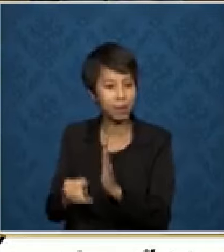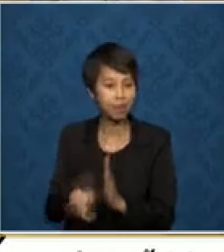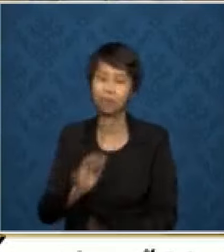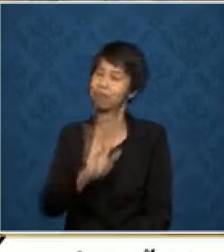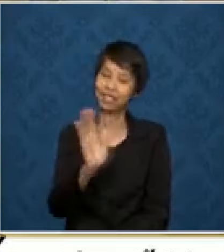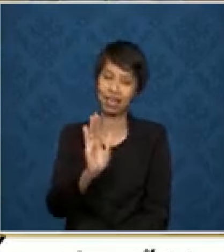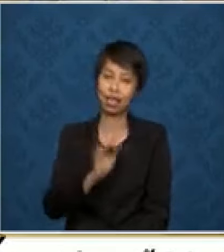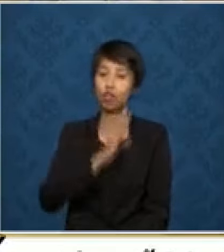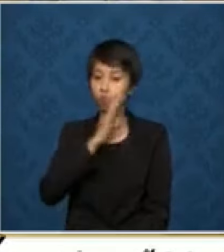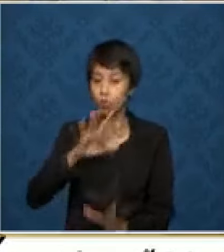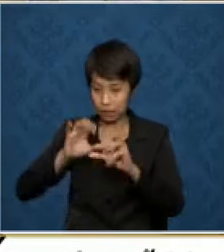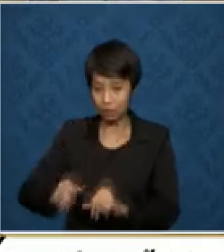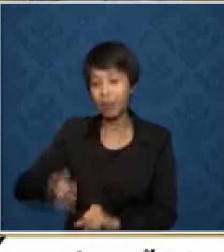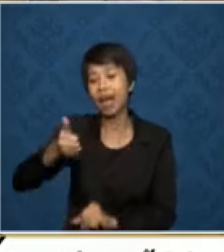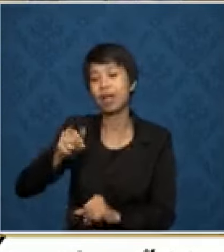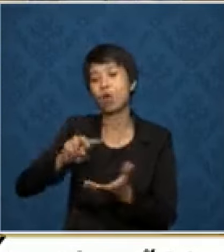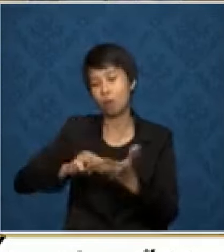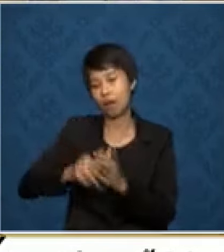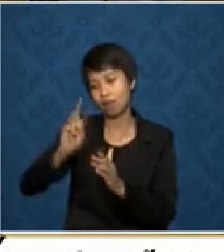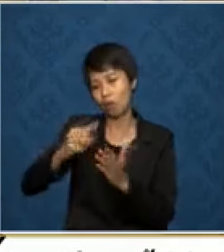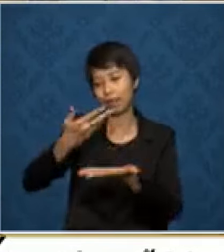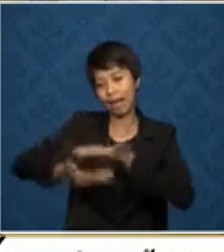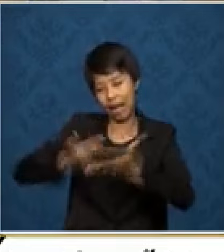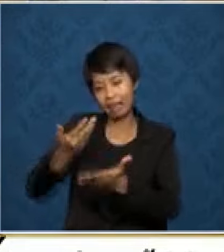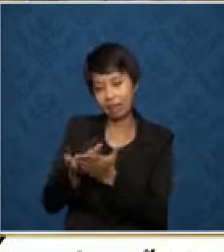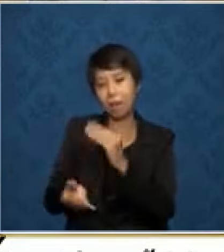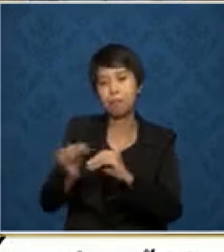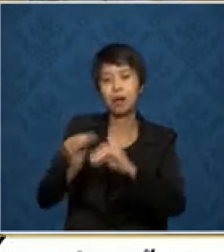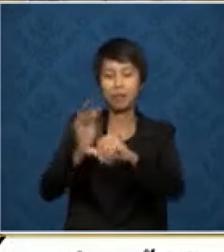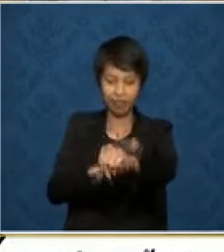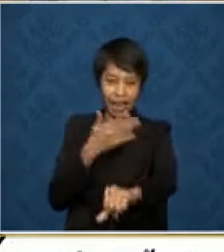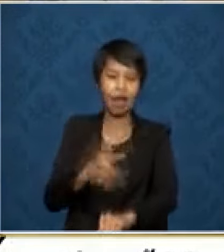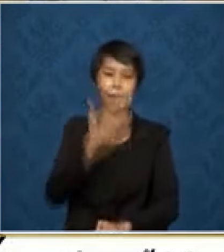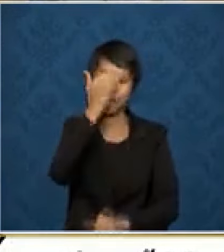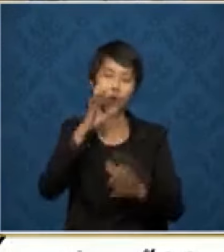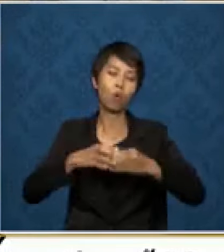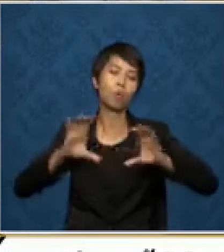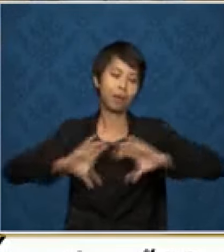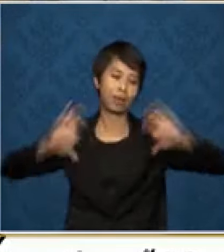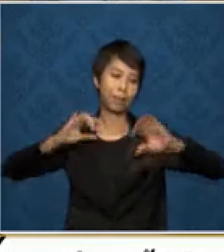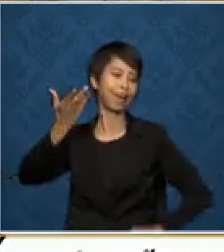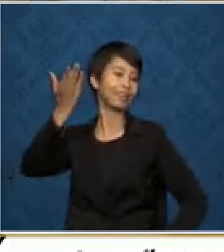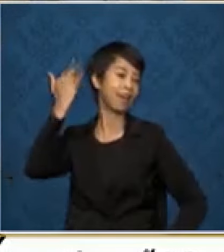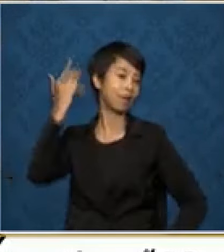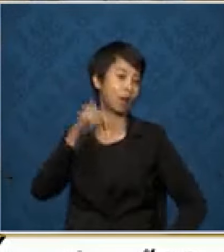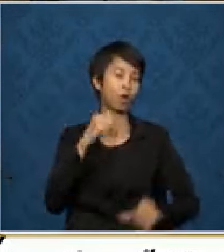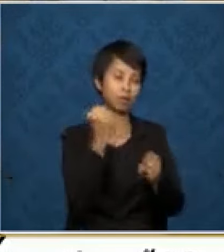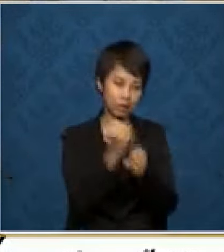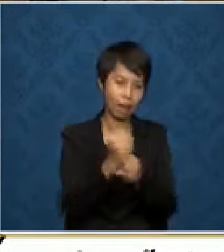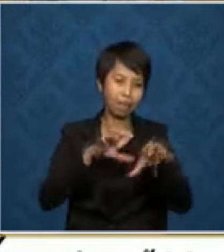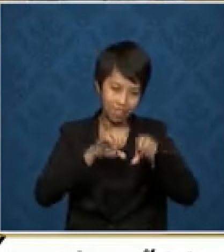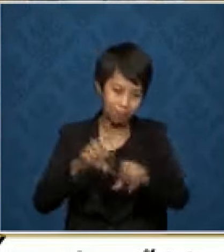ครับเพราะรัฐบาลที่แล้วก็ปราบยังเถื่อนตัวเลขจับยาง